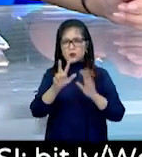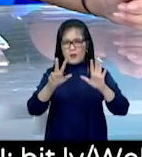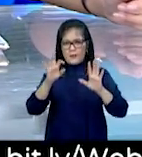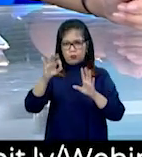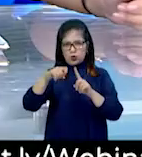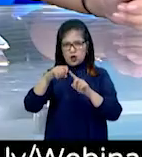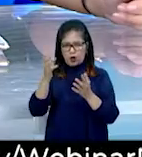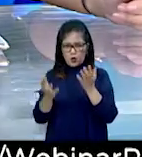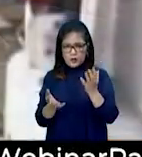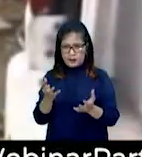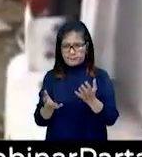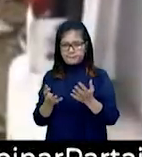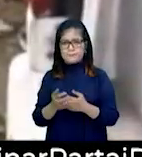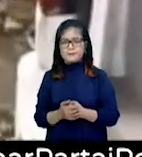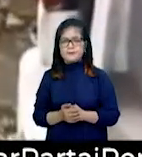kg